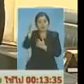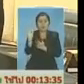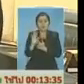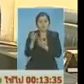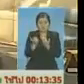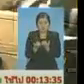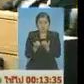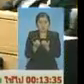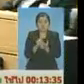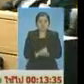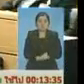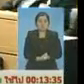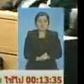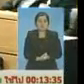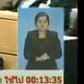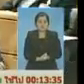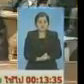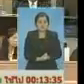ถามที่สามครับ